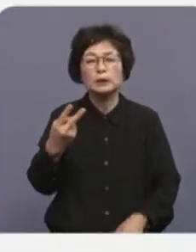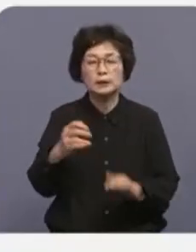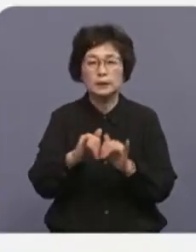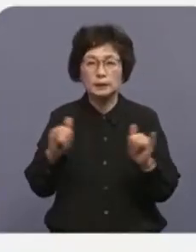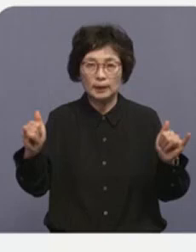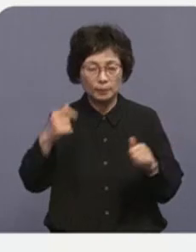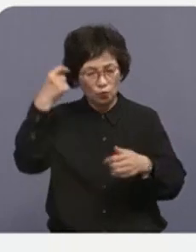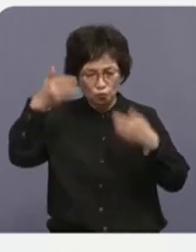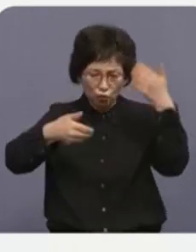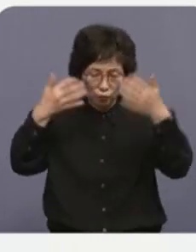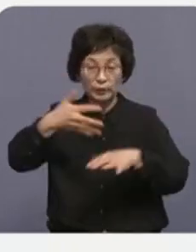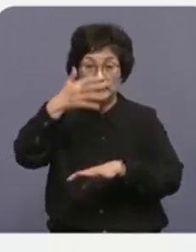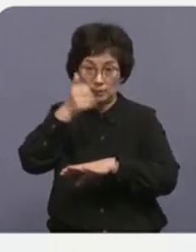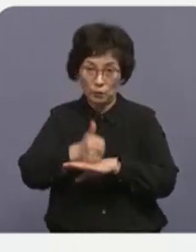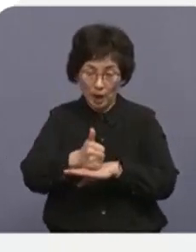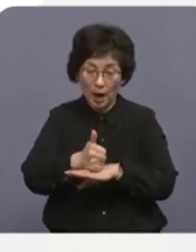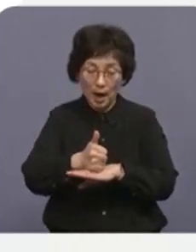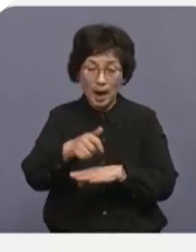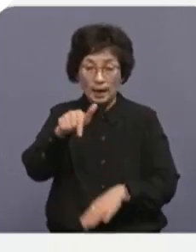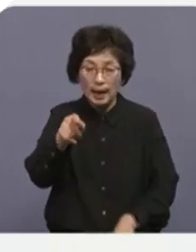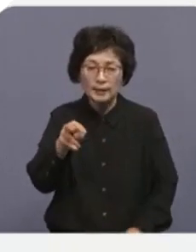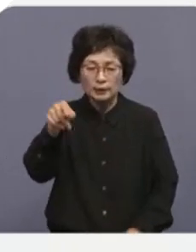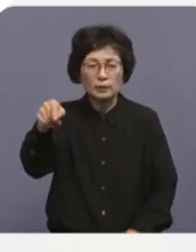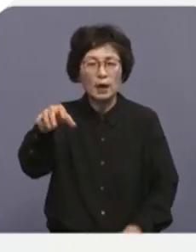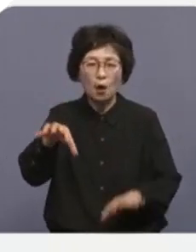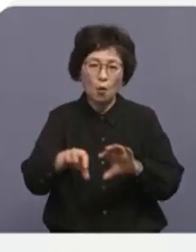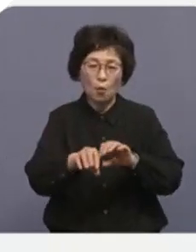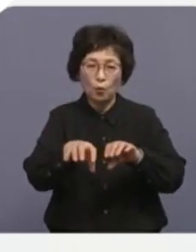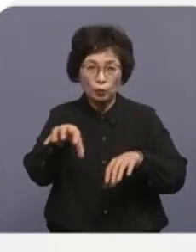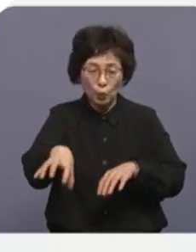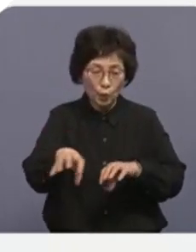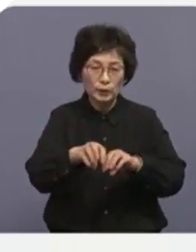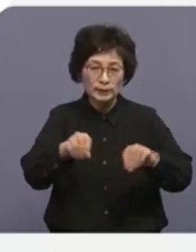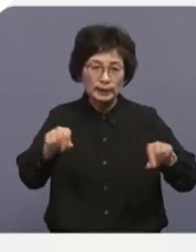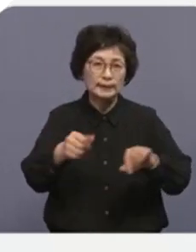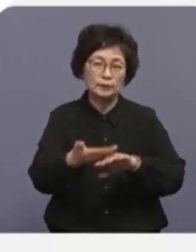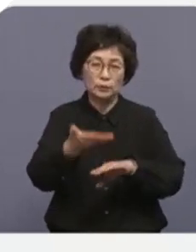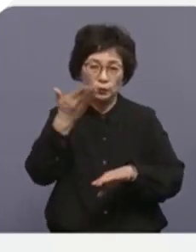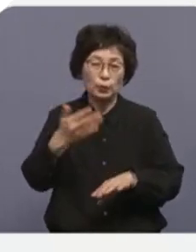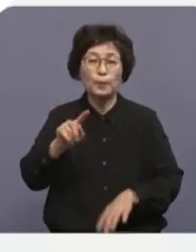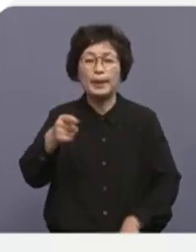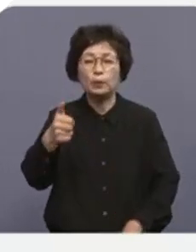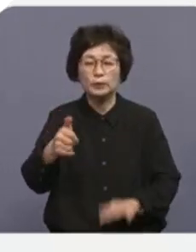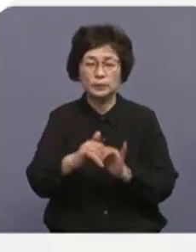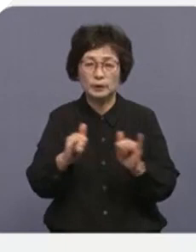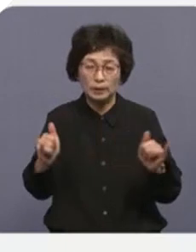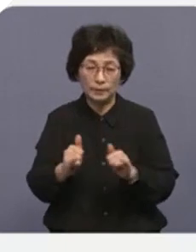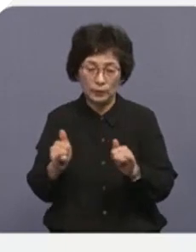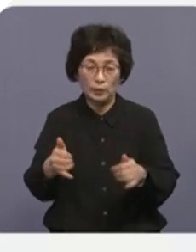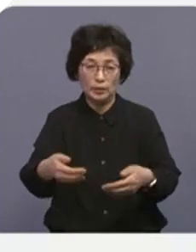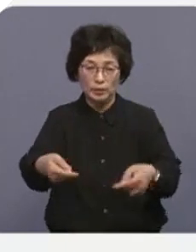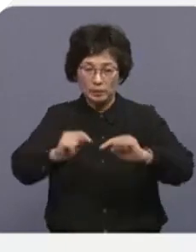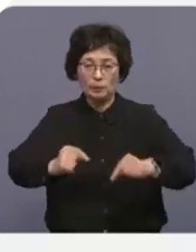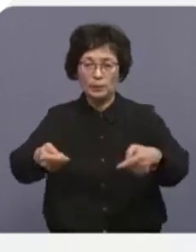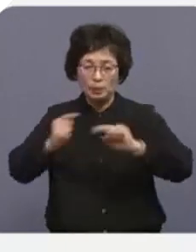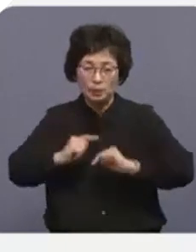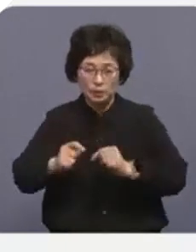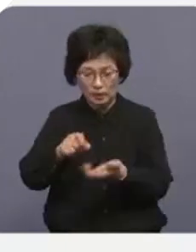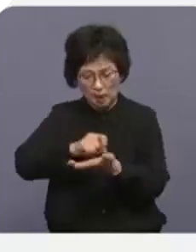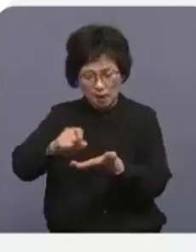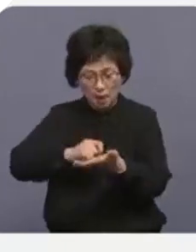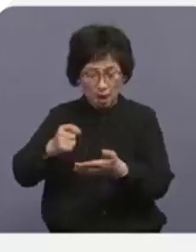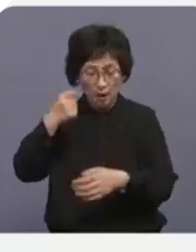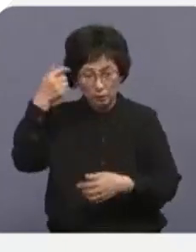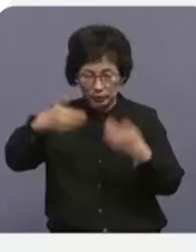한 여론조사 결과와 강서구와 사상구, 다른 지역 주민 등 150명으로 구성된 시민참여단 설문조사